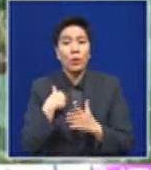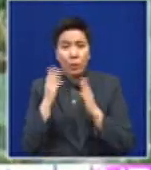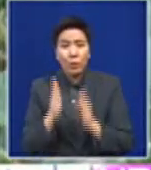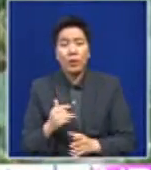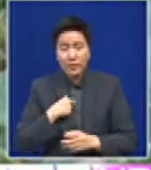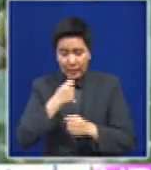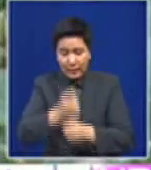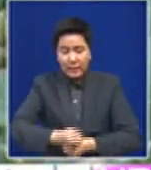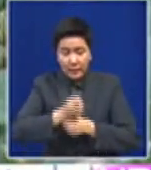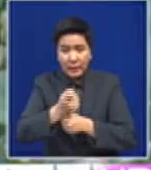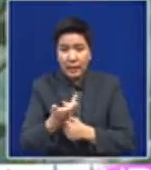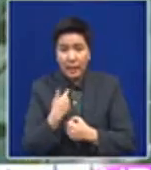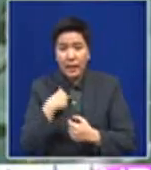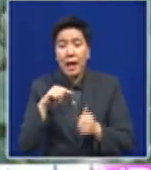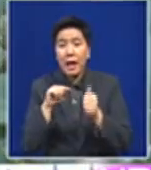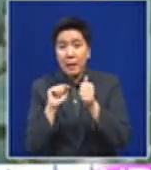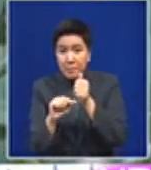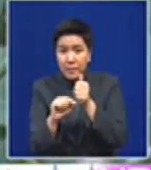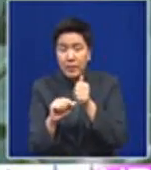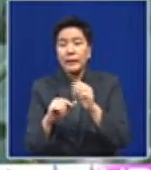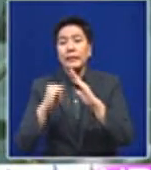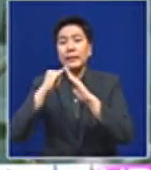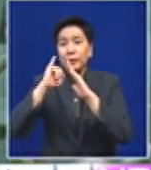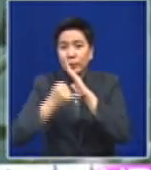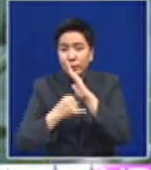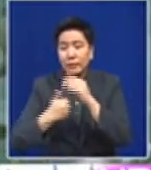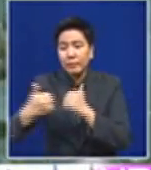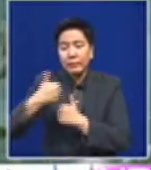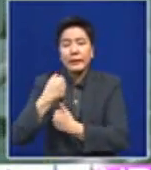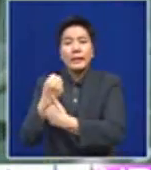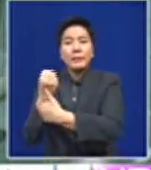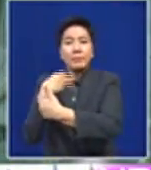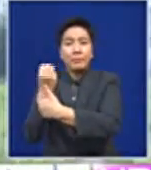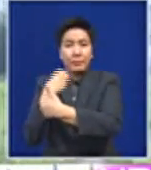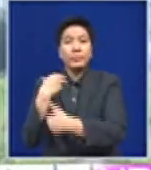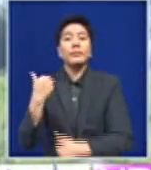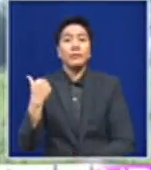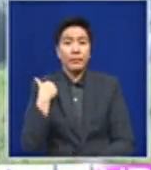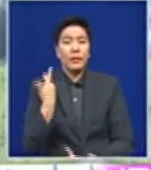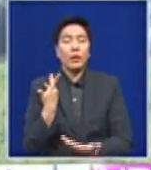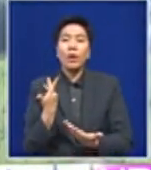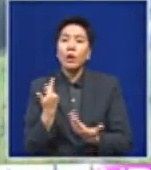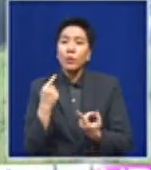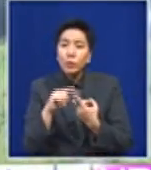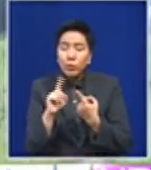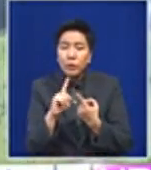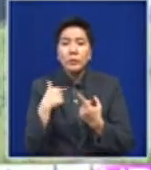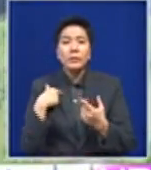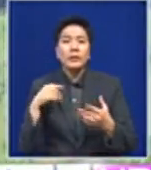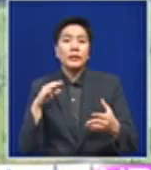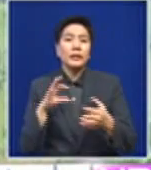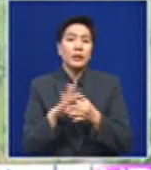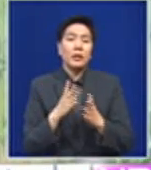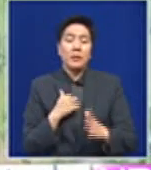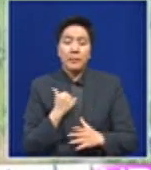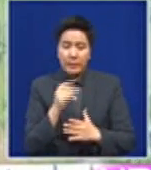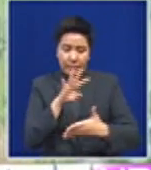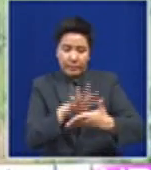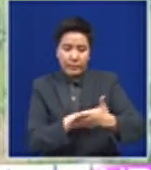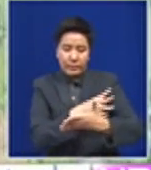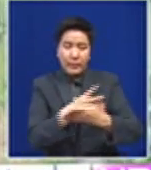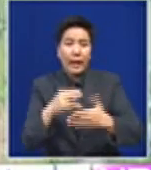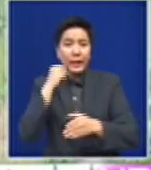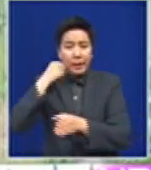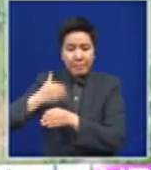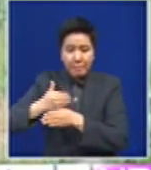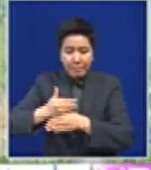ต่างๆเช่นเกษตรอำเภอเกษตรจังหวัดก็ได้คำแนะนำรวมถึงใบตารางการปล่อยน้ำของชล